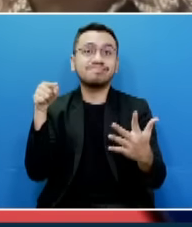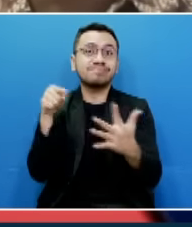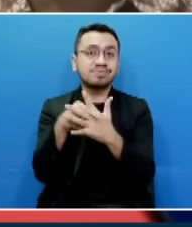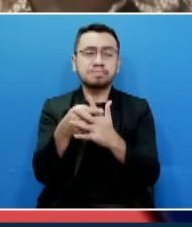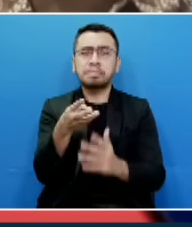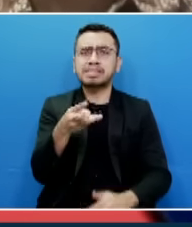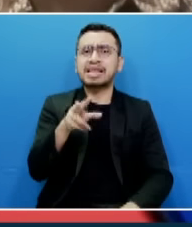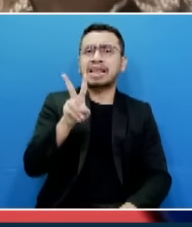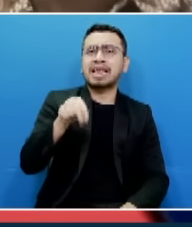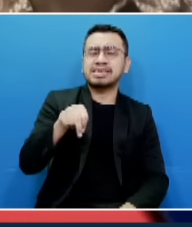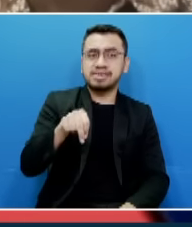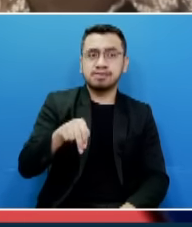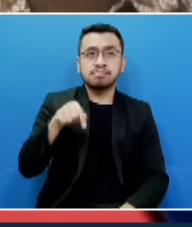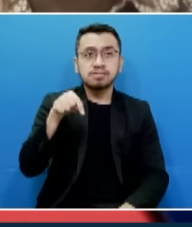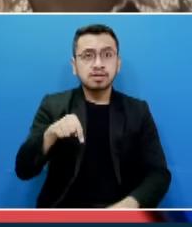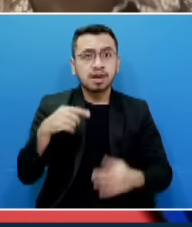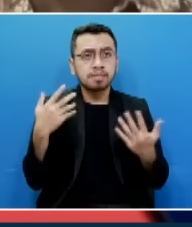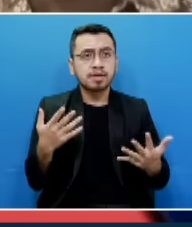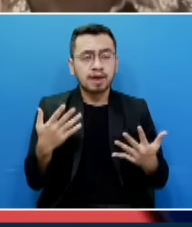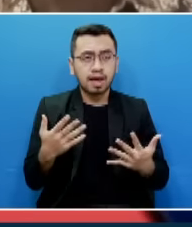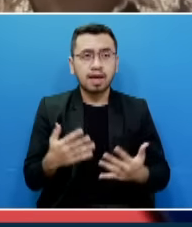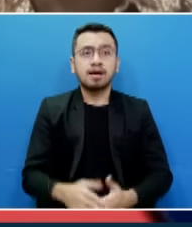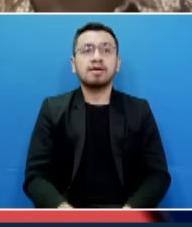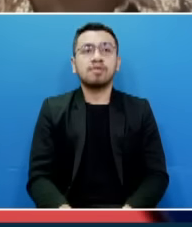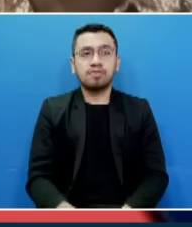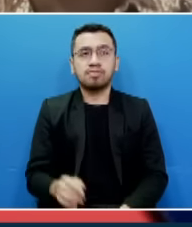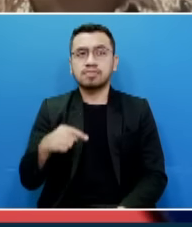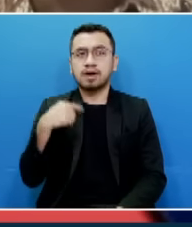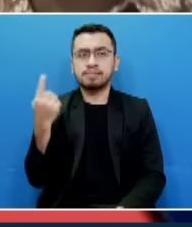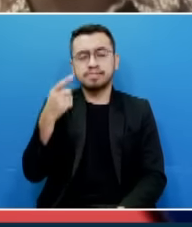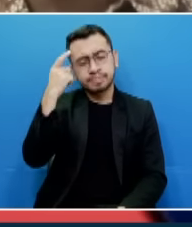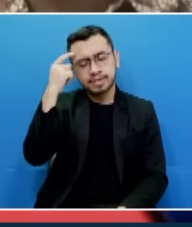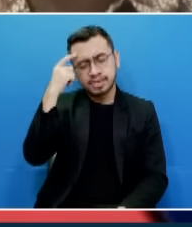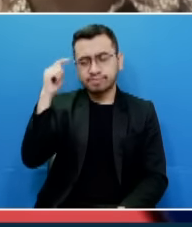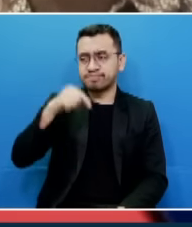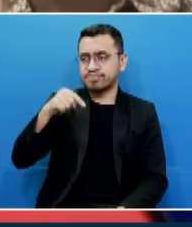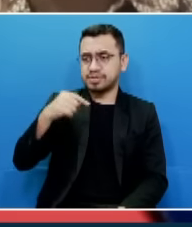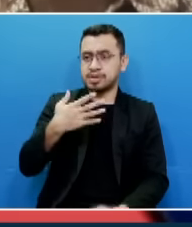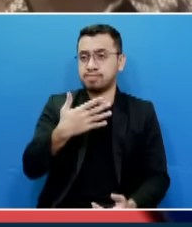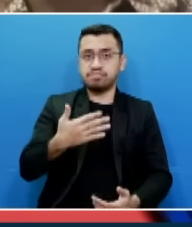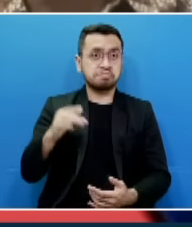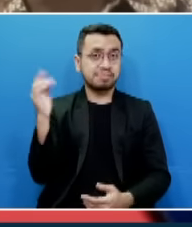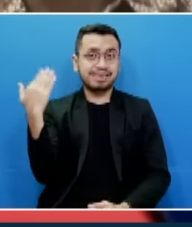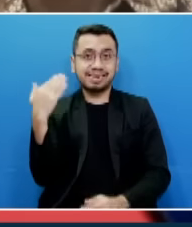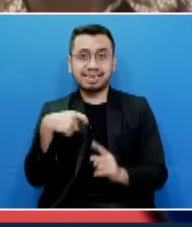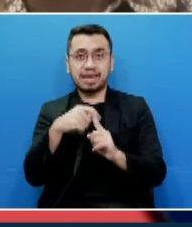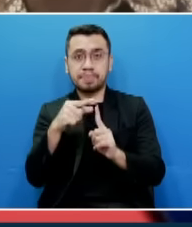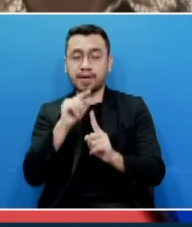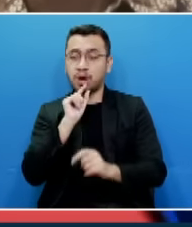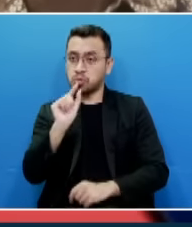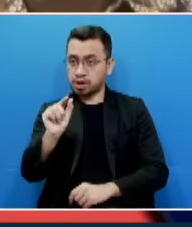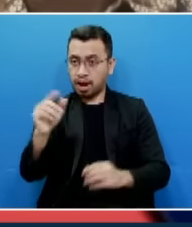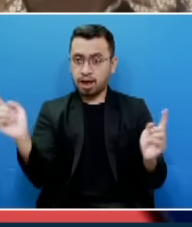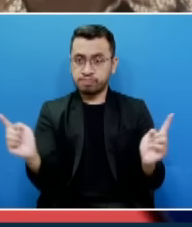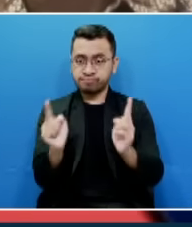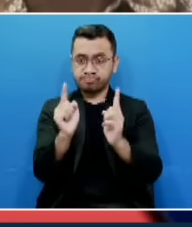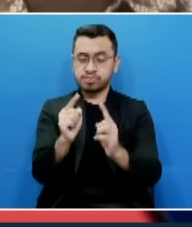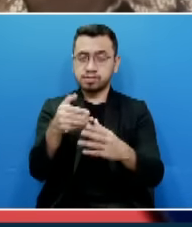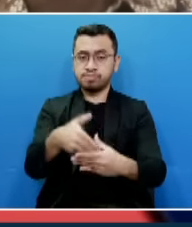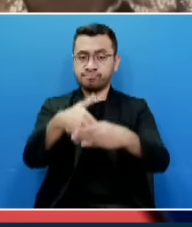kira ini positif Ya kita harus tanggap sebagai momen yang positif gitu loh Kita sudah pernah belajar dari dua pemilu